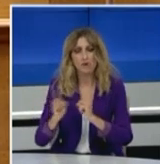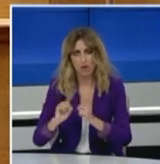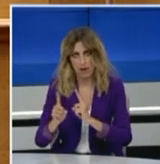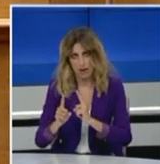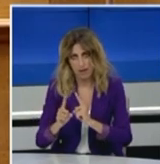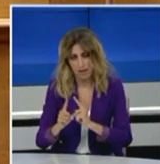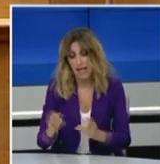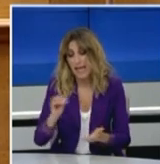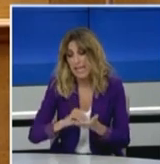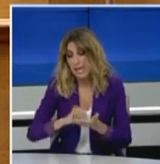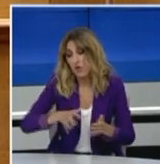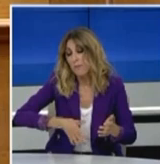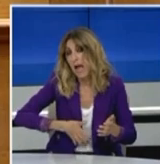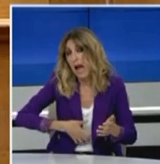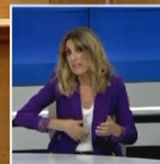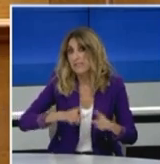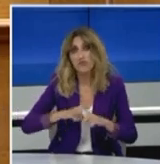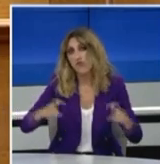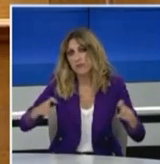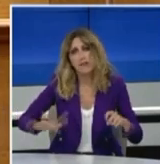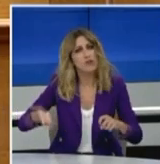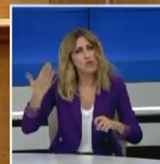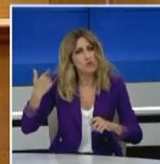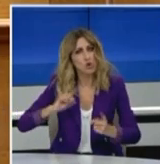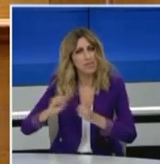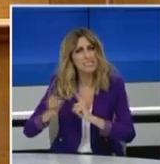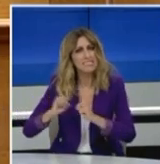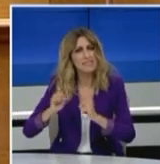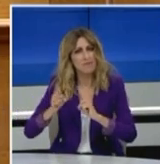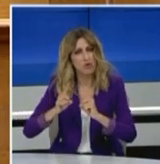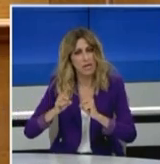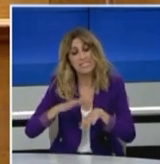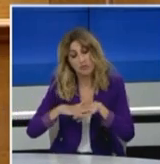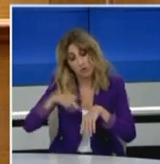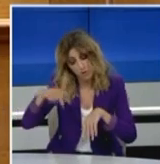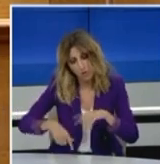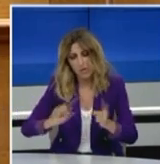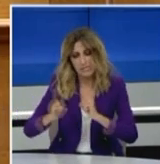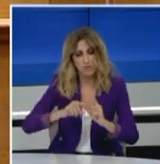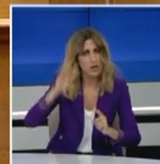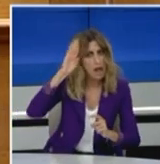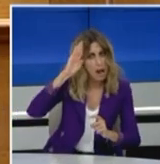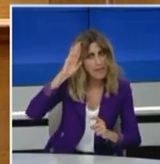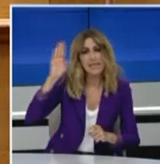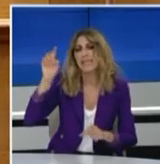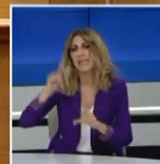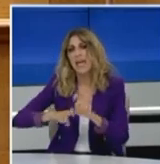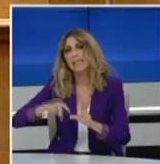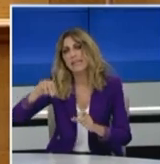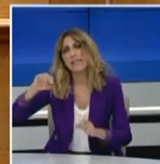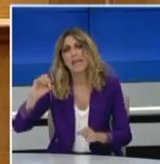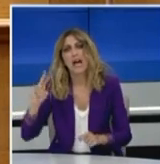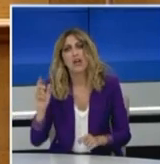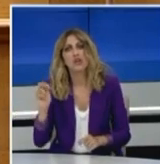τη συμφωνία του εξοδικαστικού συμβιβασμού Ηνωμένων Πολιτειών Νοβάρτης προσπάθησαν να εμφανιστούν